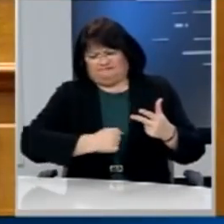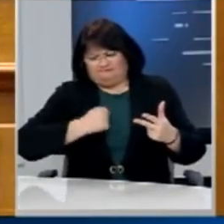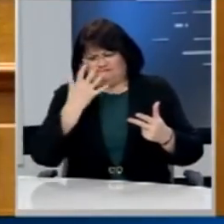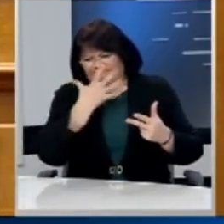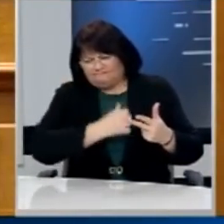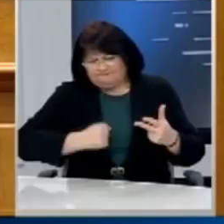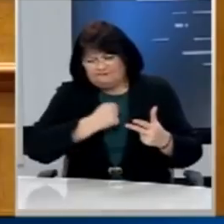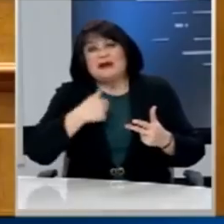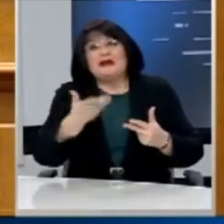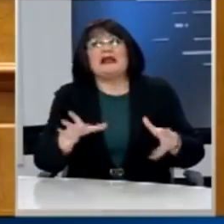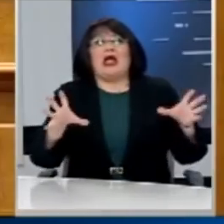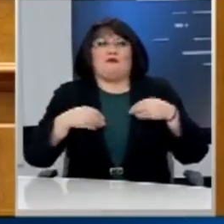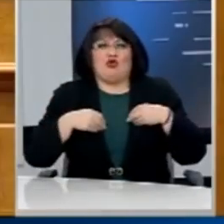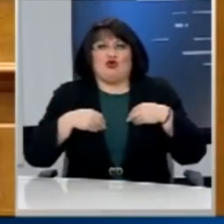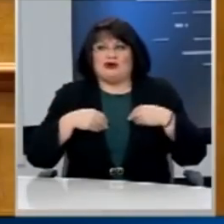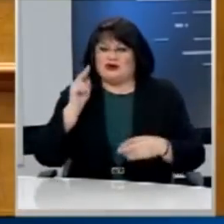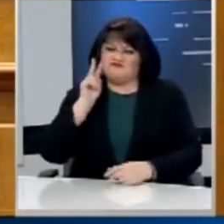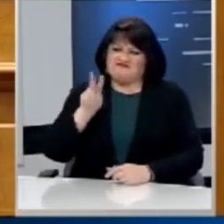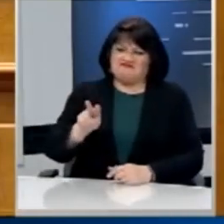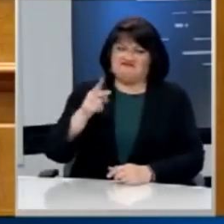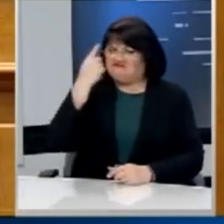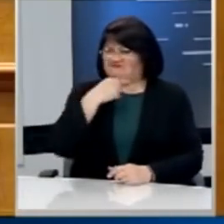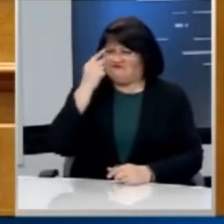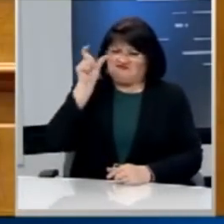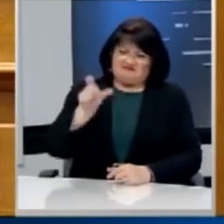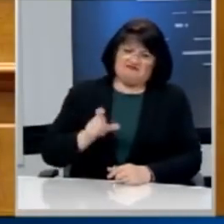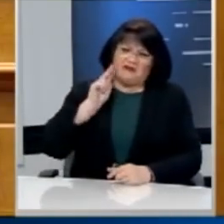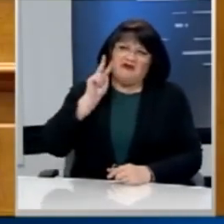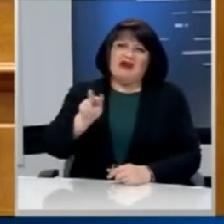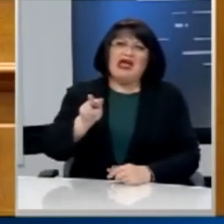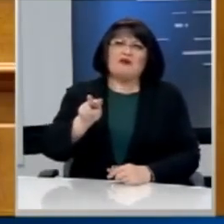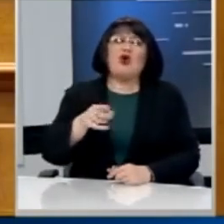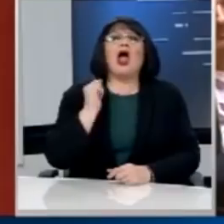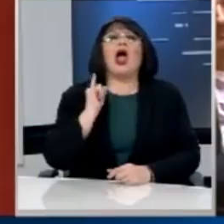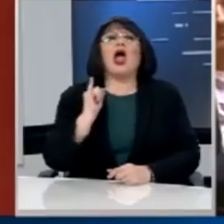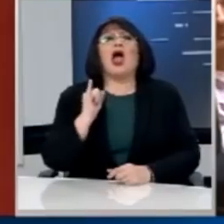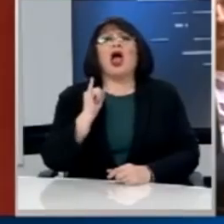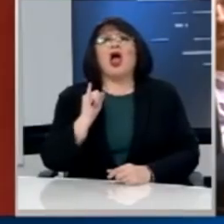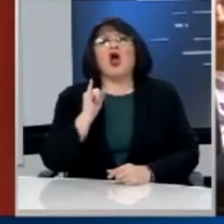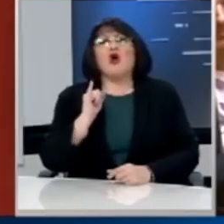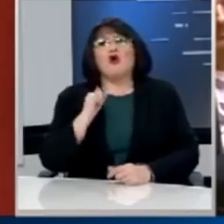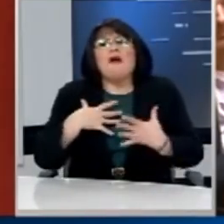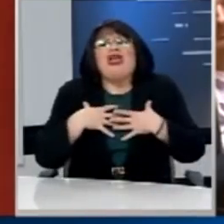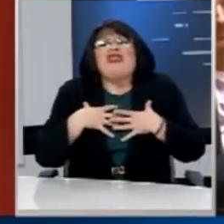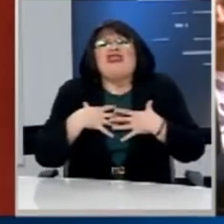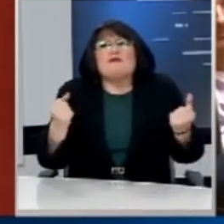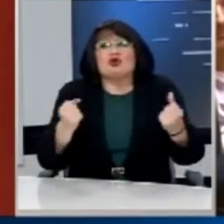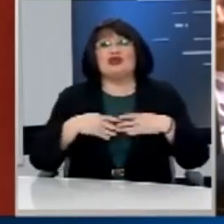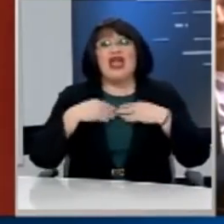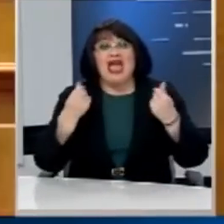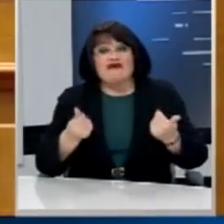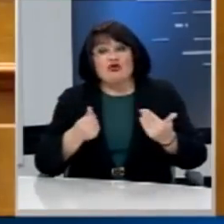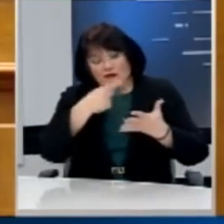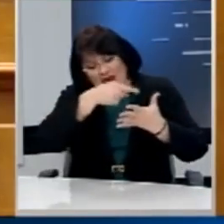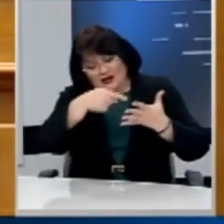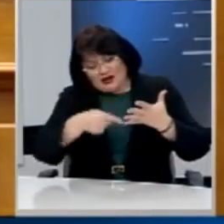αποδοχή. Αν κρίνω από το ύφος σας σήμερα, είσαστε ακόμα στο στάδιο του θυμού. Εύχομαι να